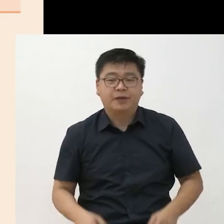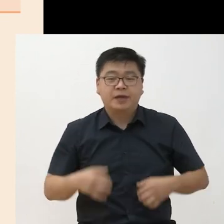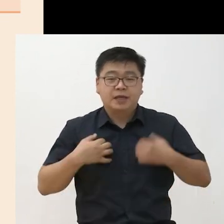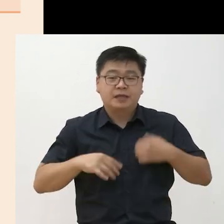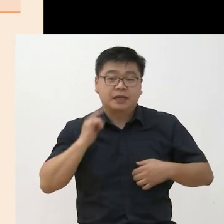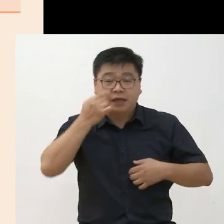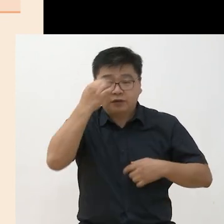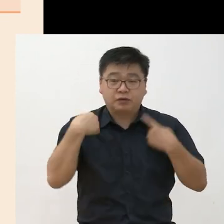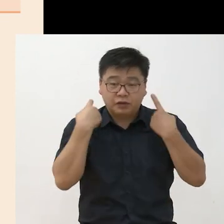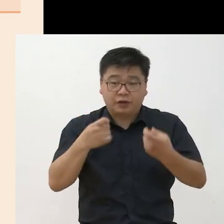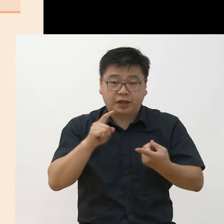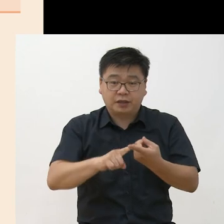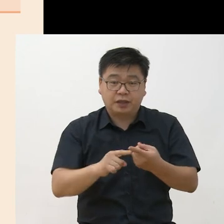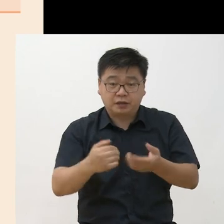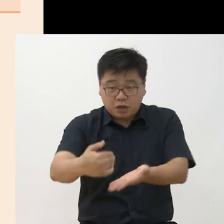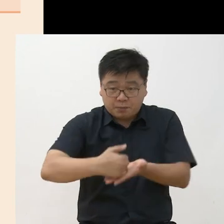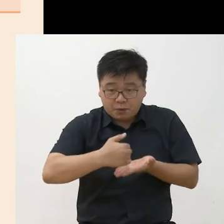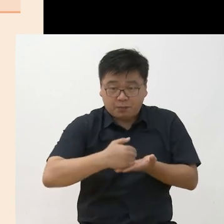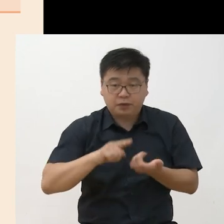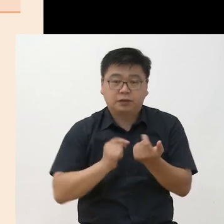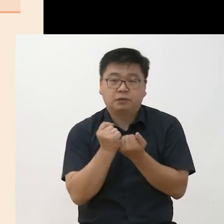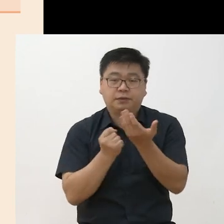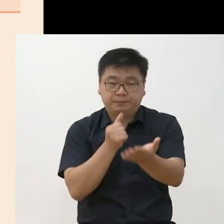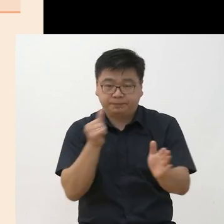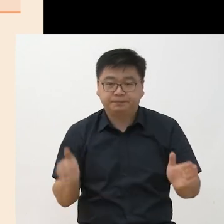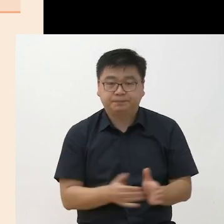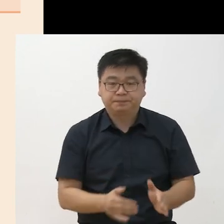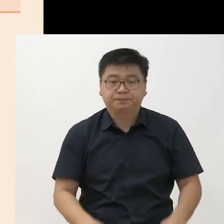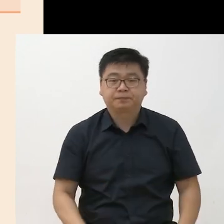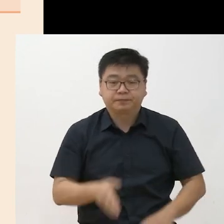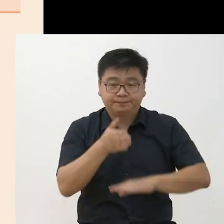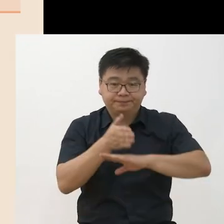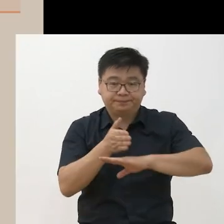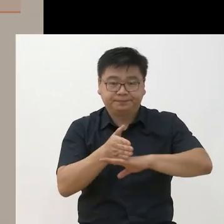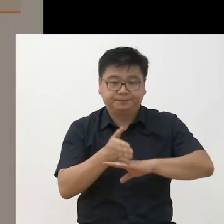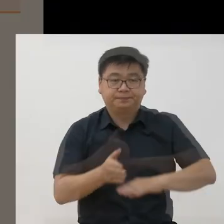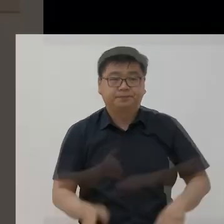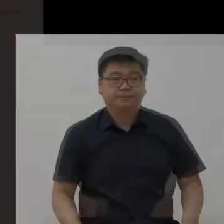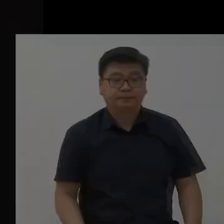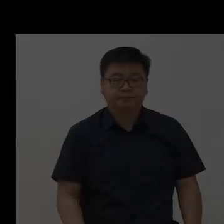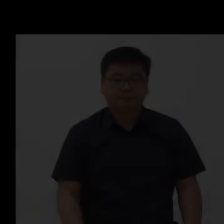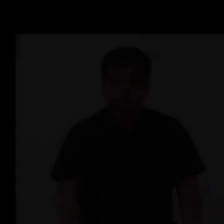신나는 예술여행의 공모사업 설명을 마치도록 하겠습니다. 감사합니다.